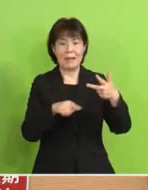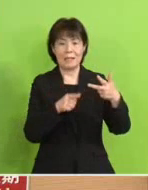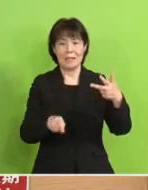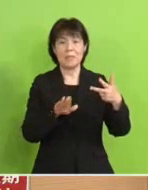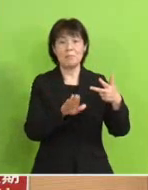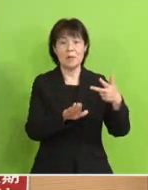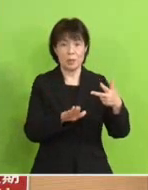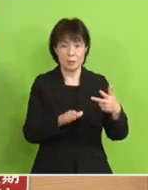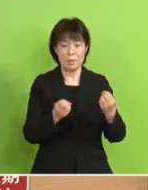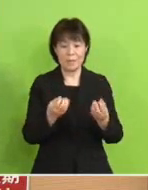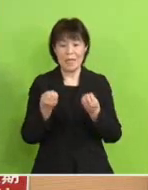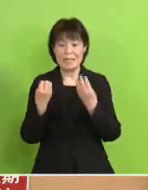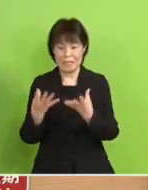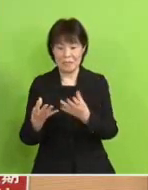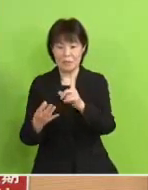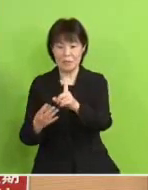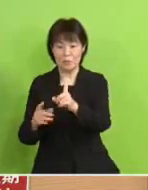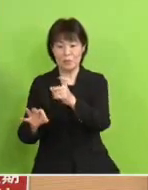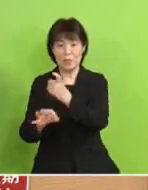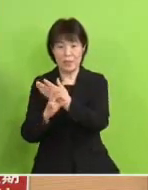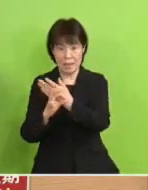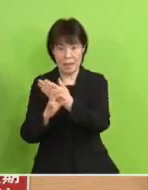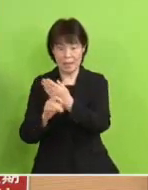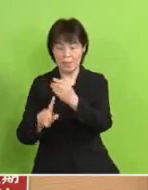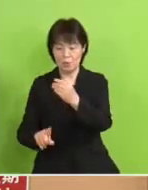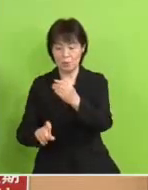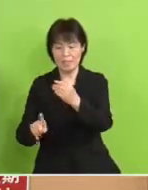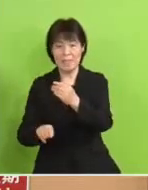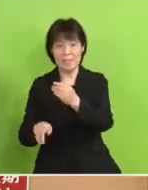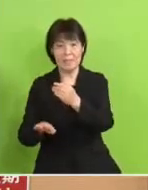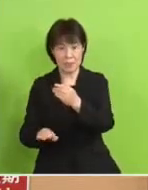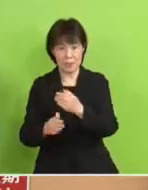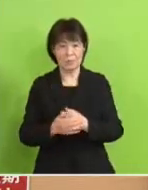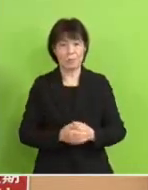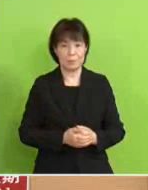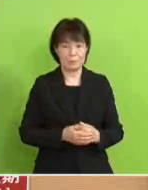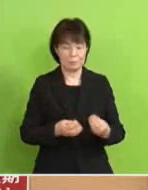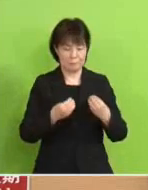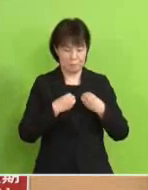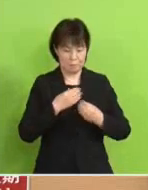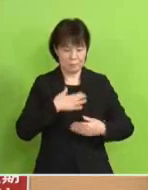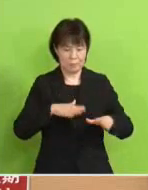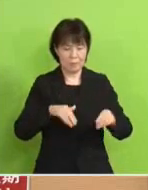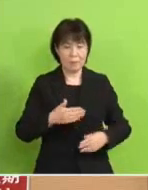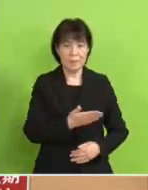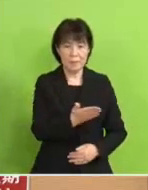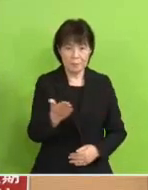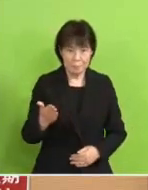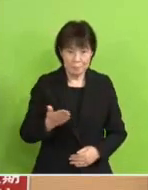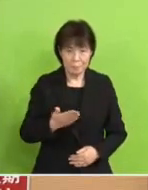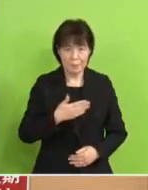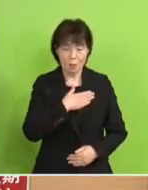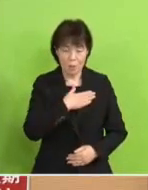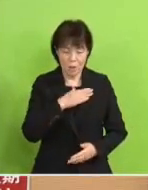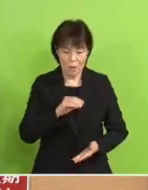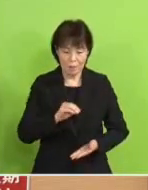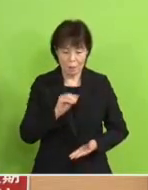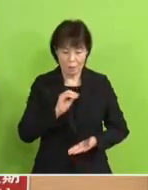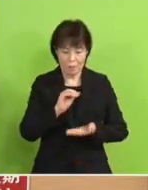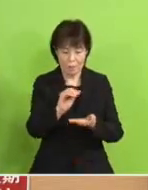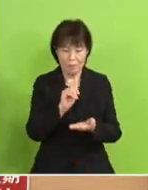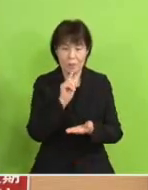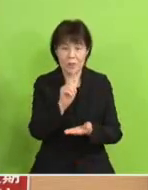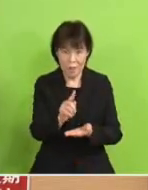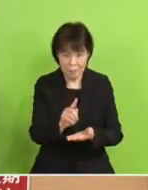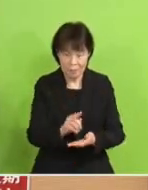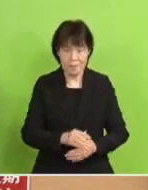ております。また新規は10事例で11名でございます。陽性が確認された方に心からお見舞いを